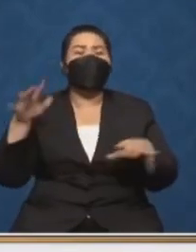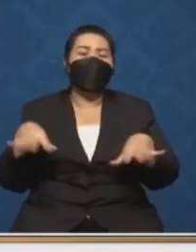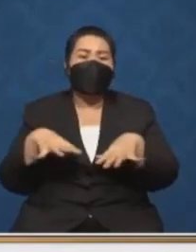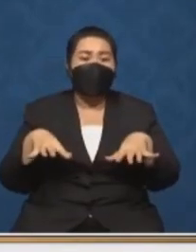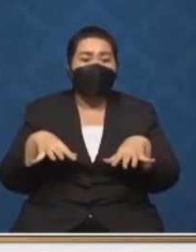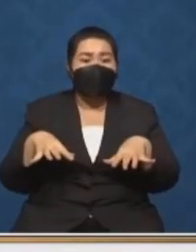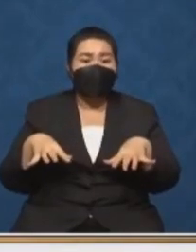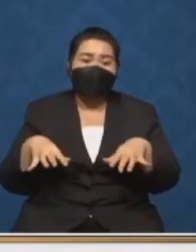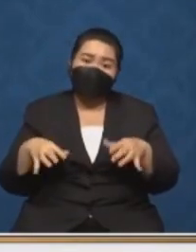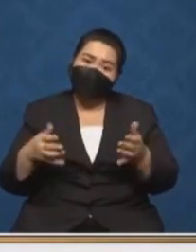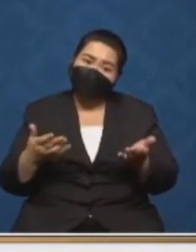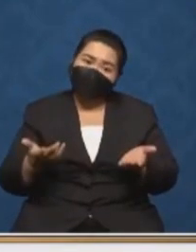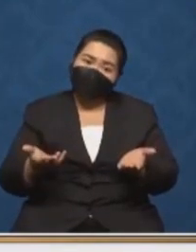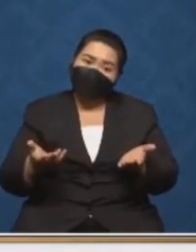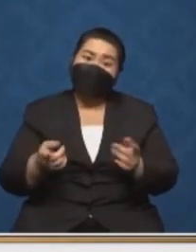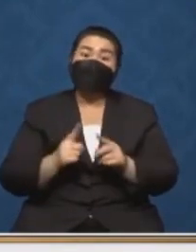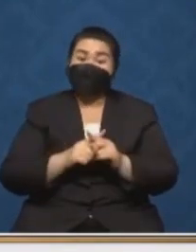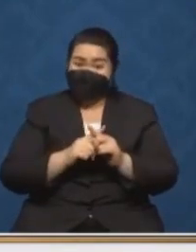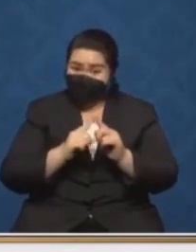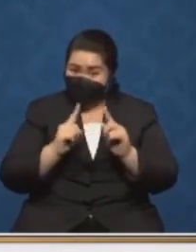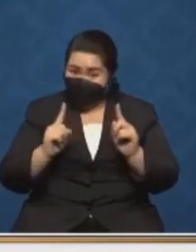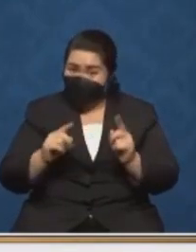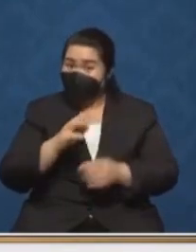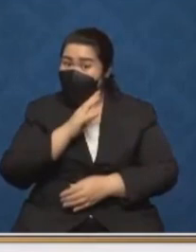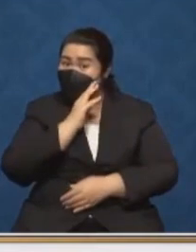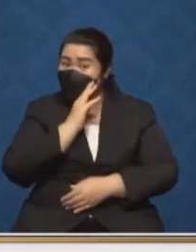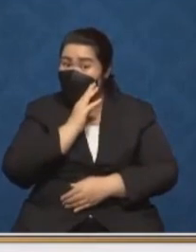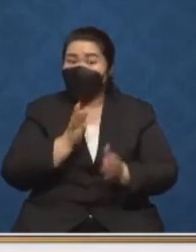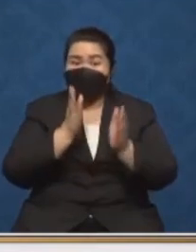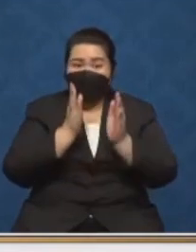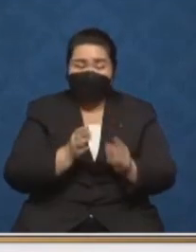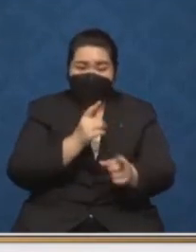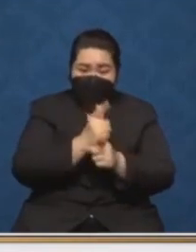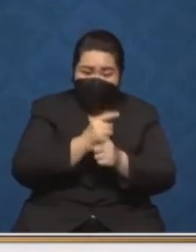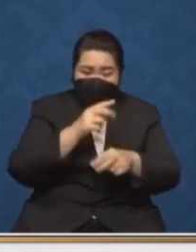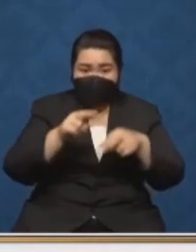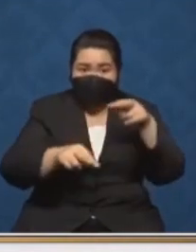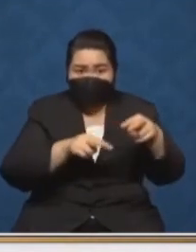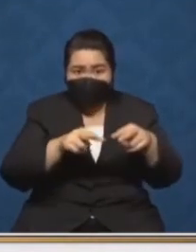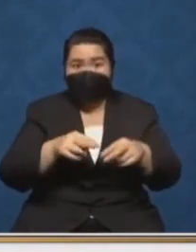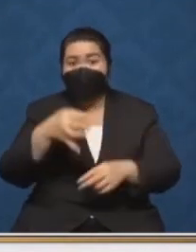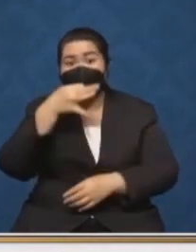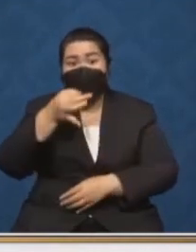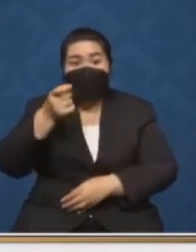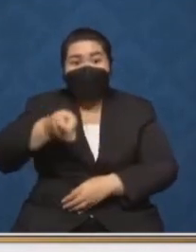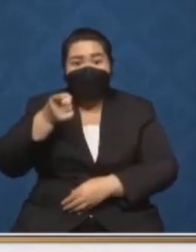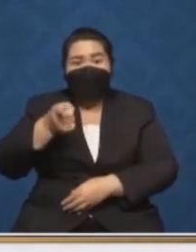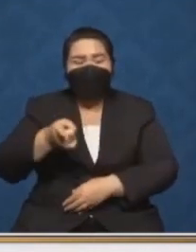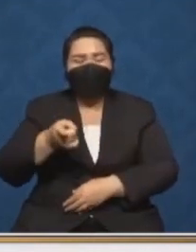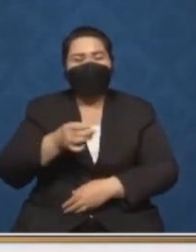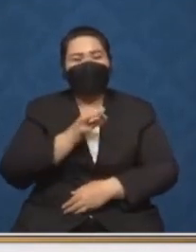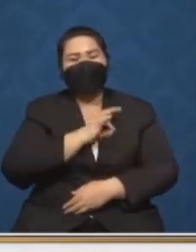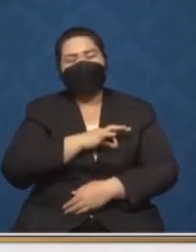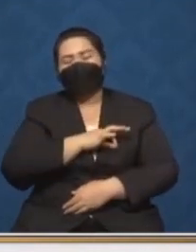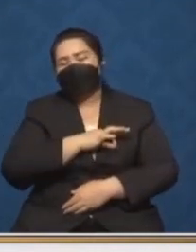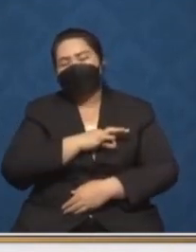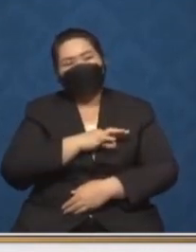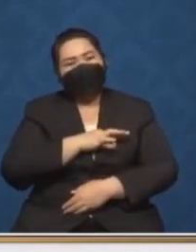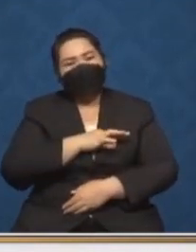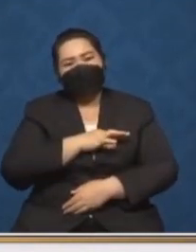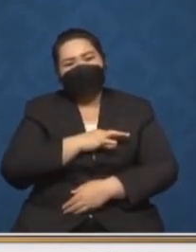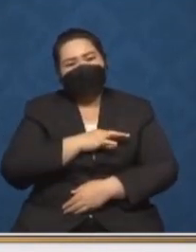ระทานแต่ถ้าคน คนครวแบบท่านเพจิน คุไมได้ชิบ จะรู้สกวเจ็ปวดเลย